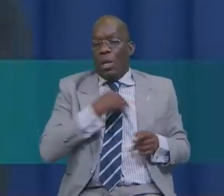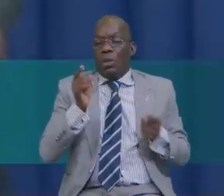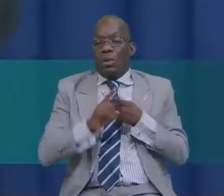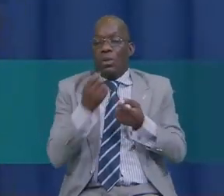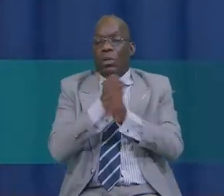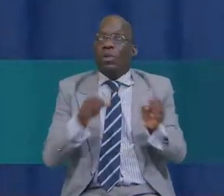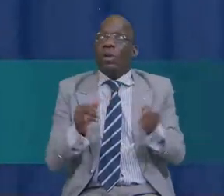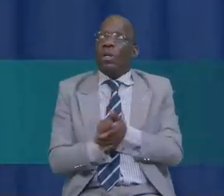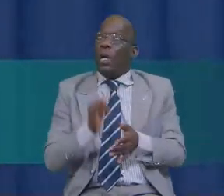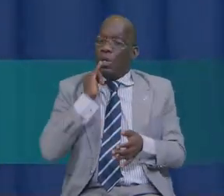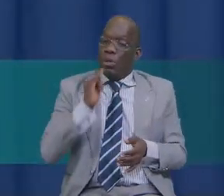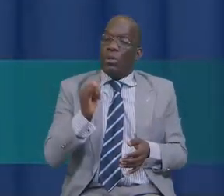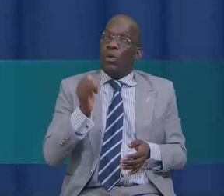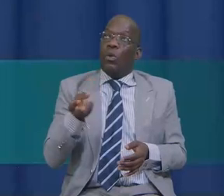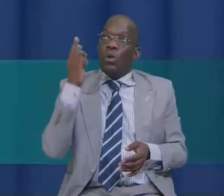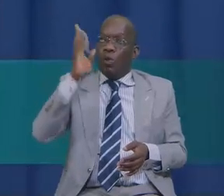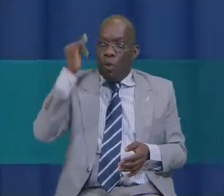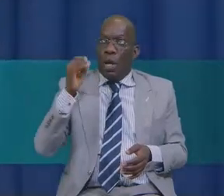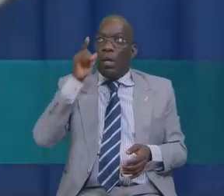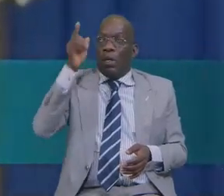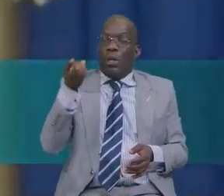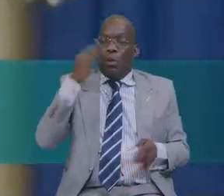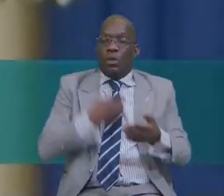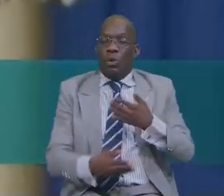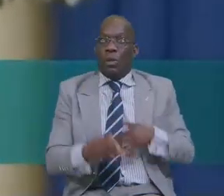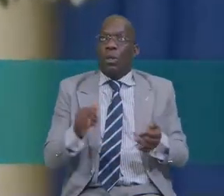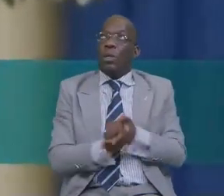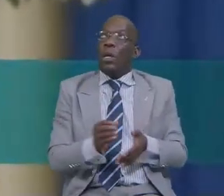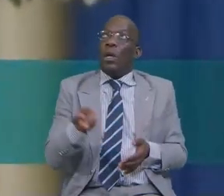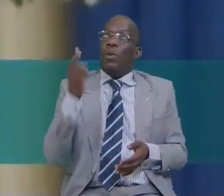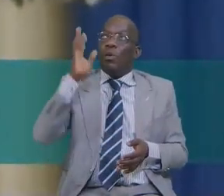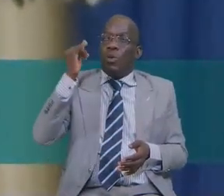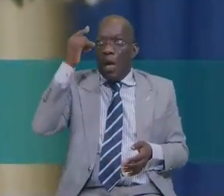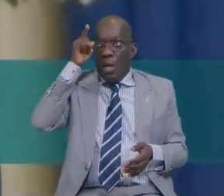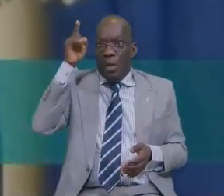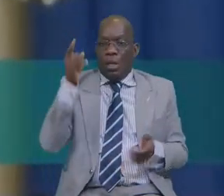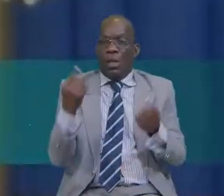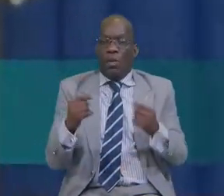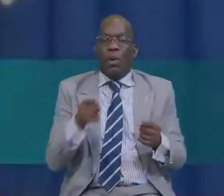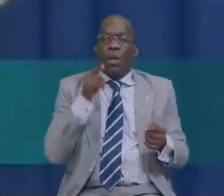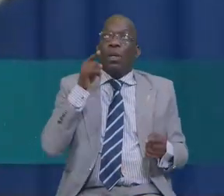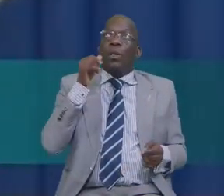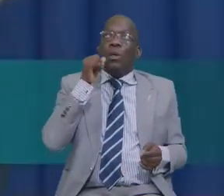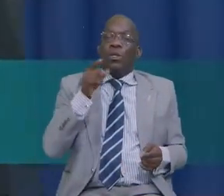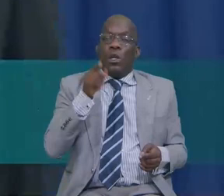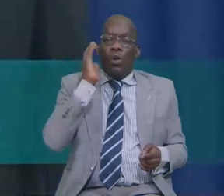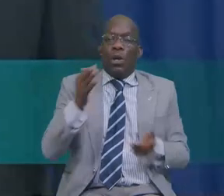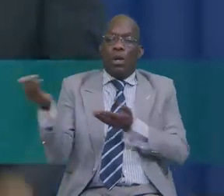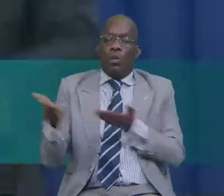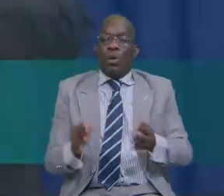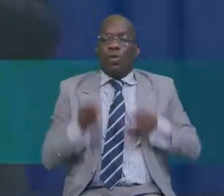est venu dans ce monde. Et elle enfantera un fils. Et tu lui donneras le nom de